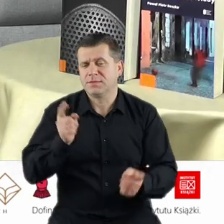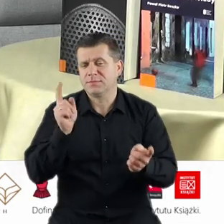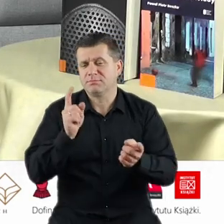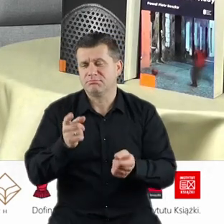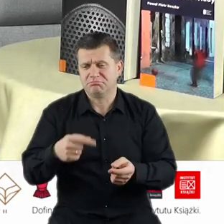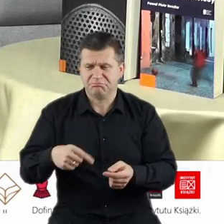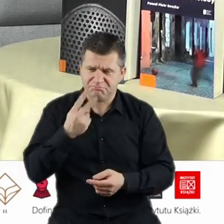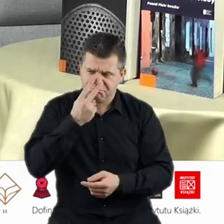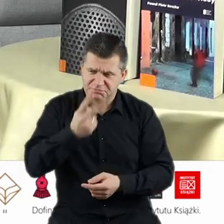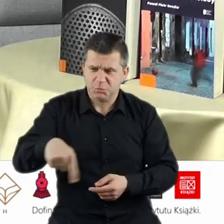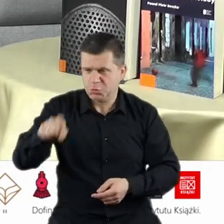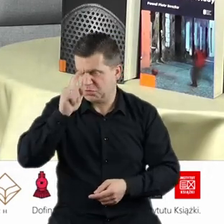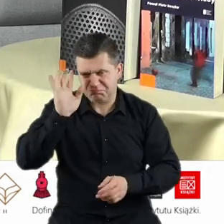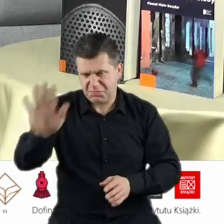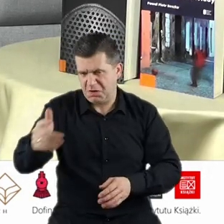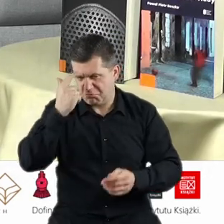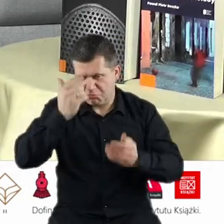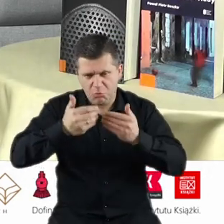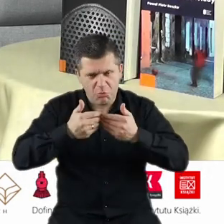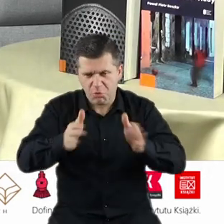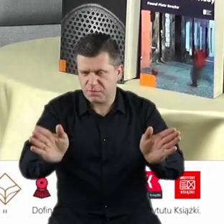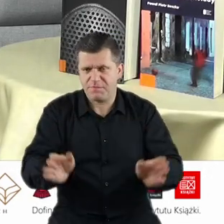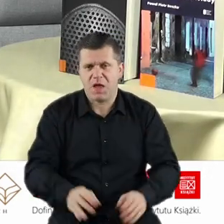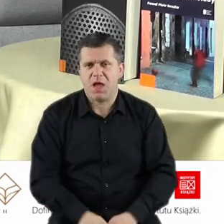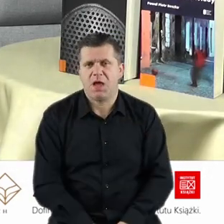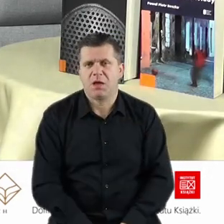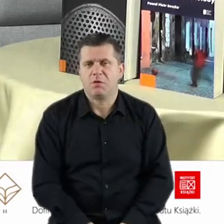jakby spotkałem się z taką postawą bardzo otwartą.